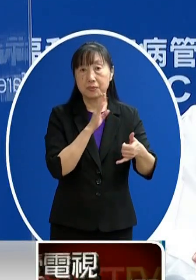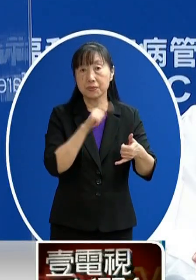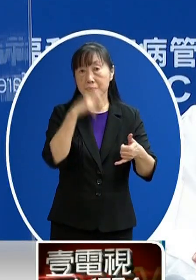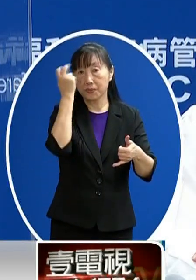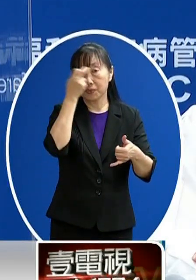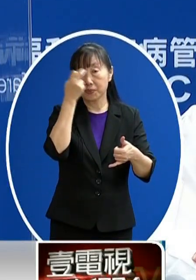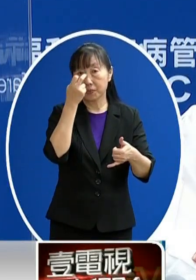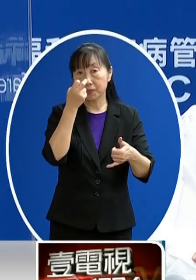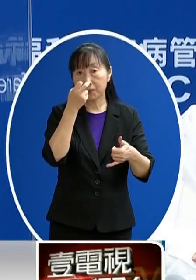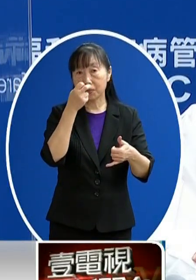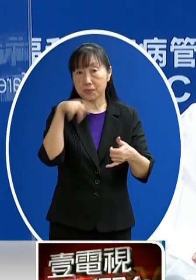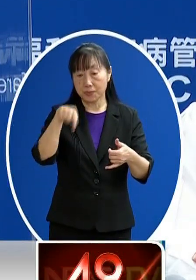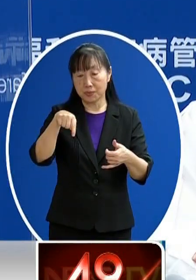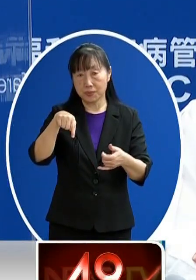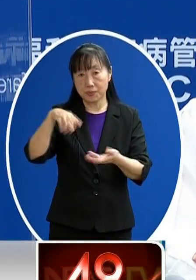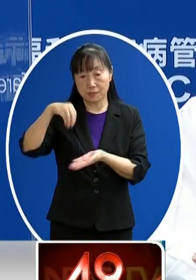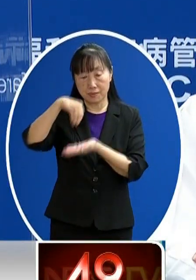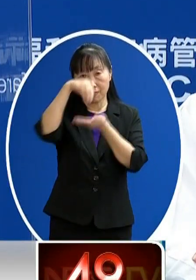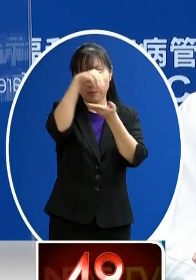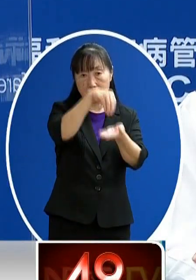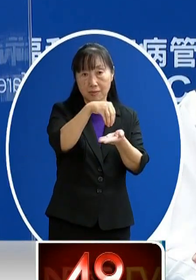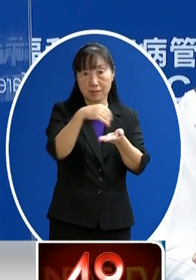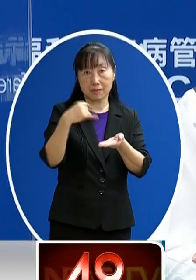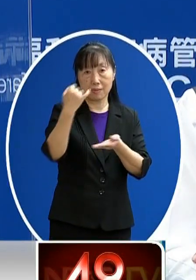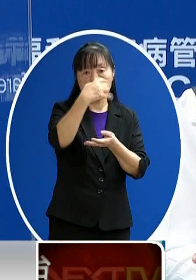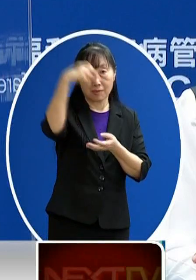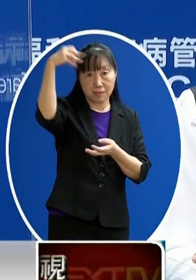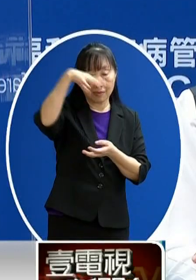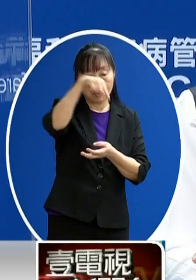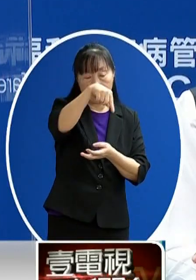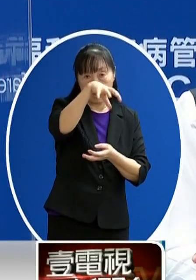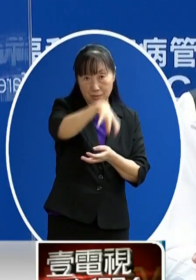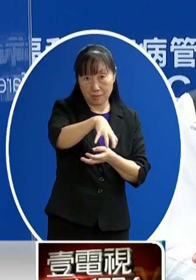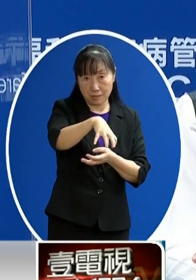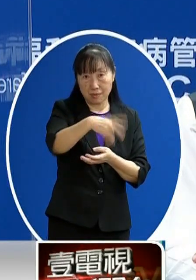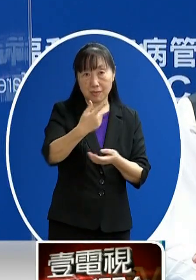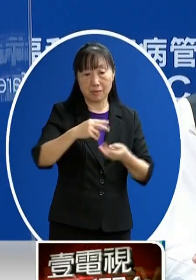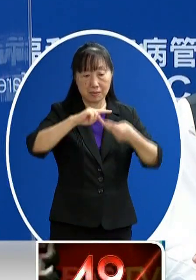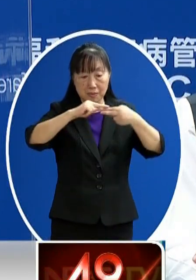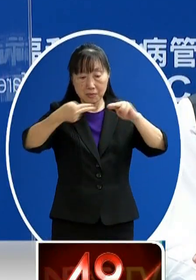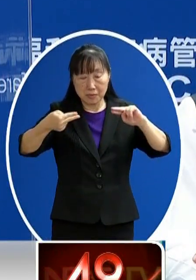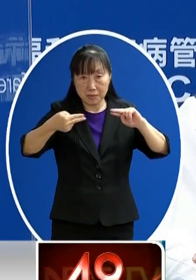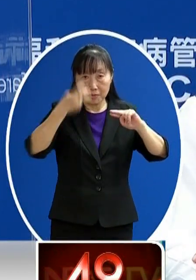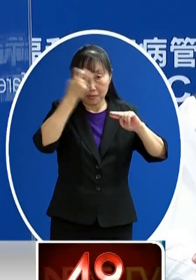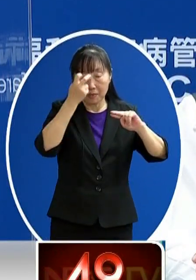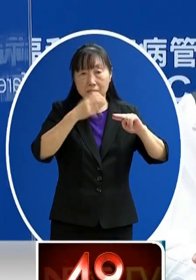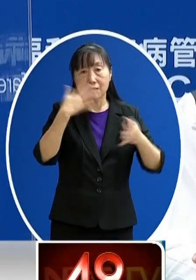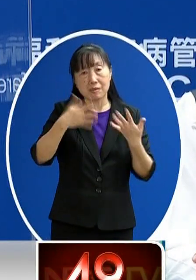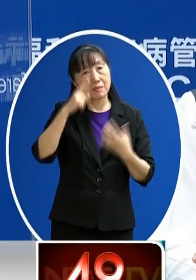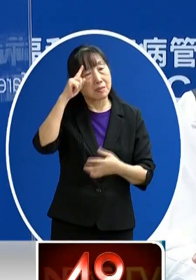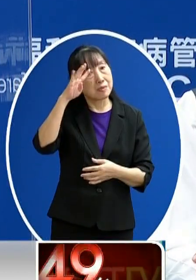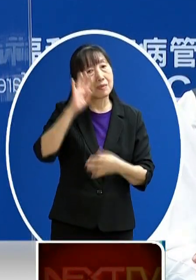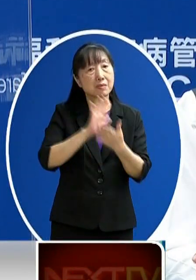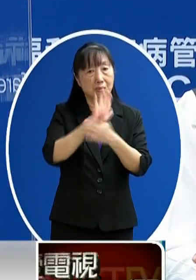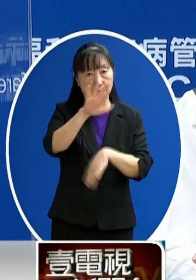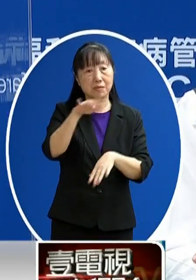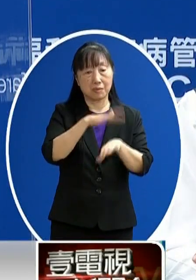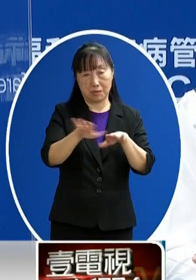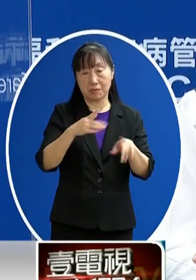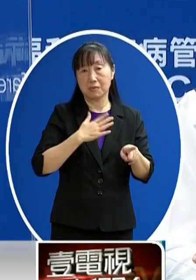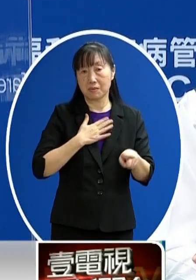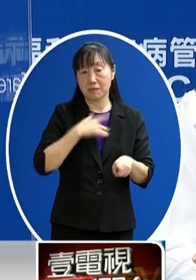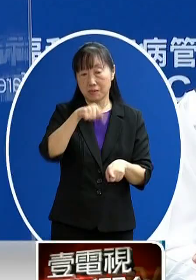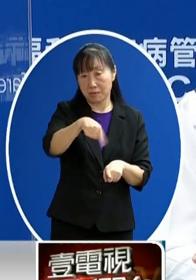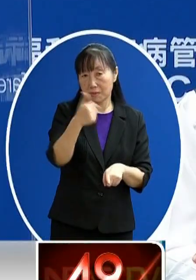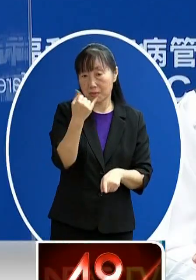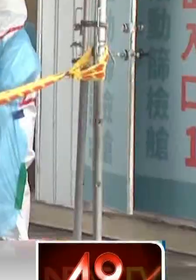到我们的昆阳，那我们会做基因的定序，那大概也要2天后才能够把这基因定序能